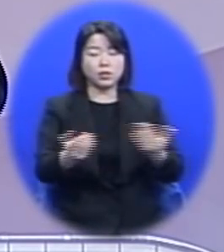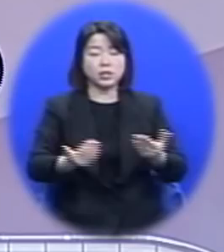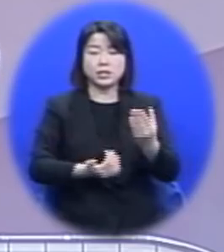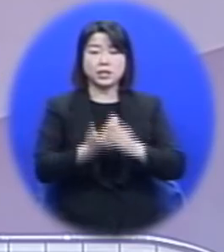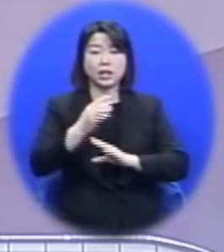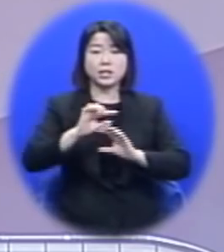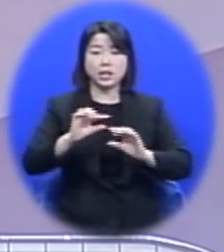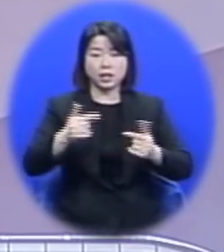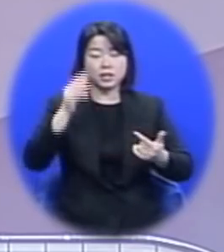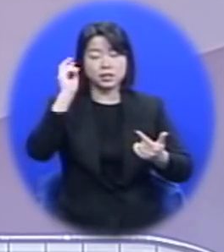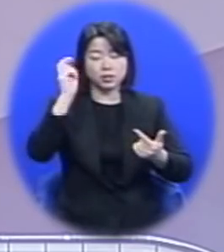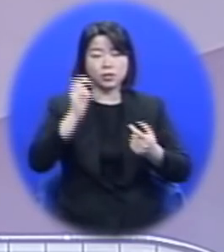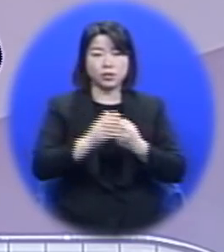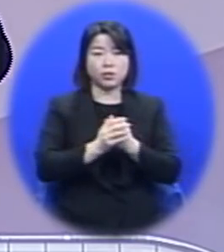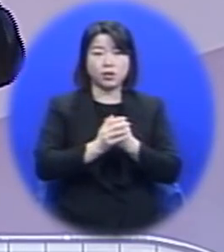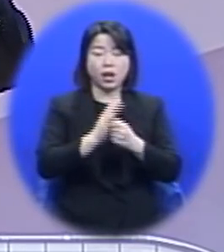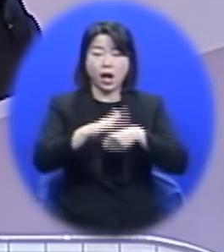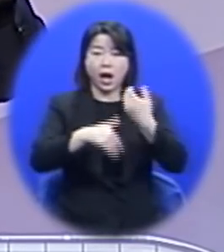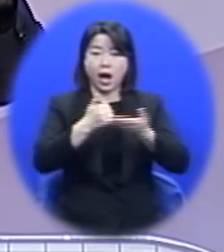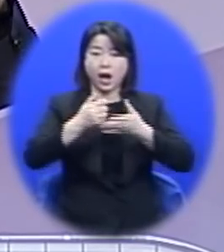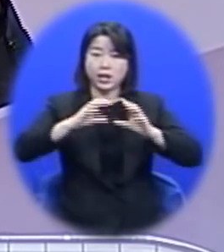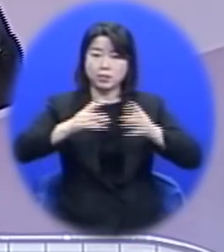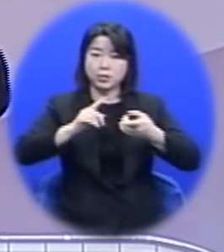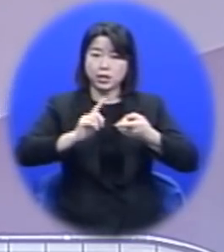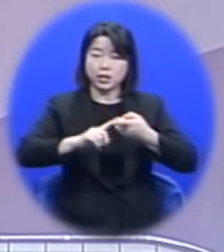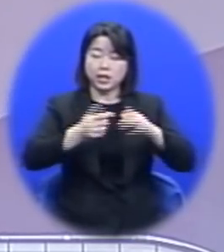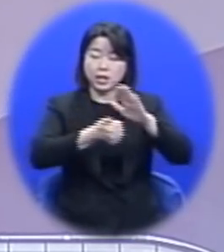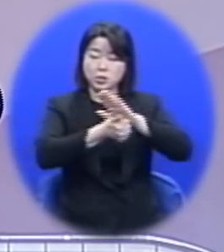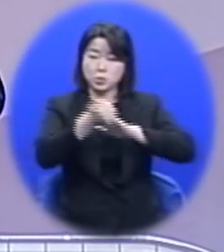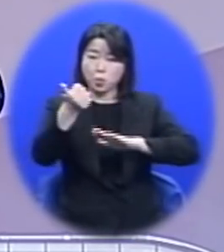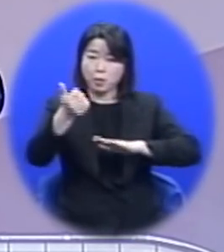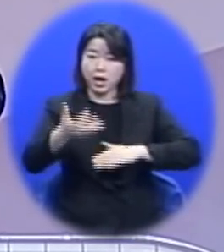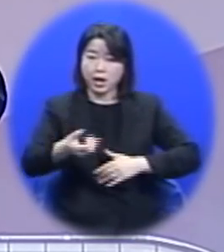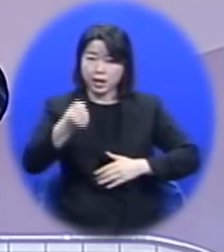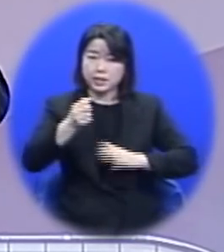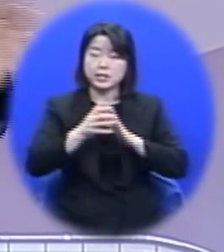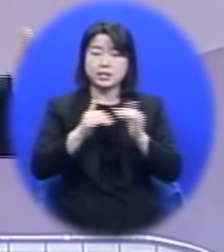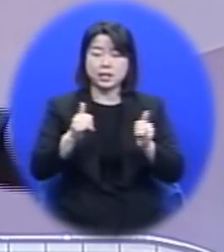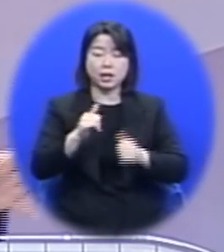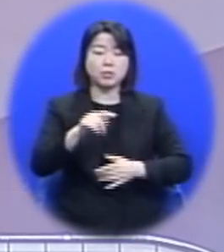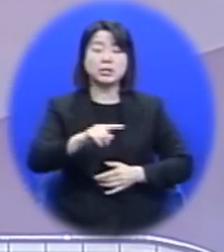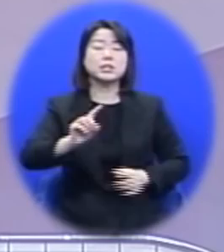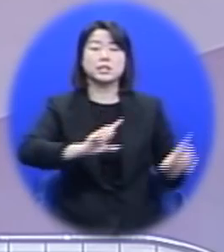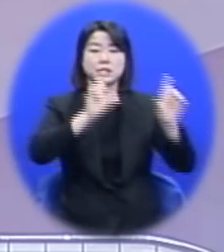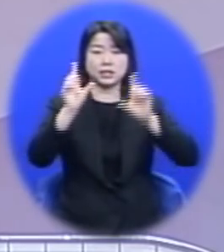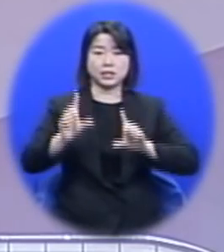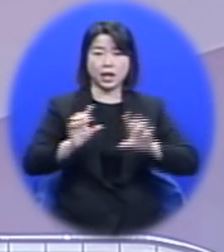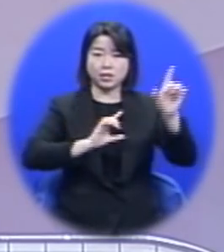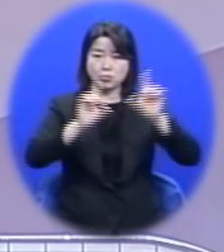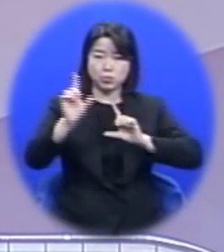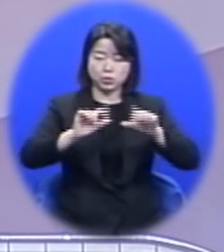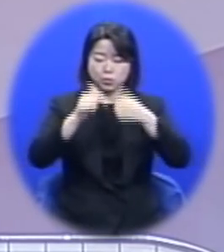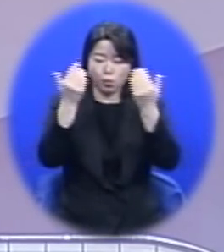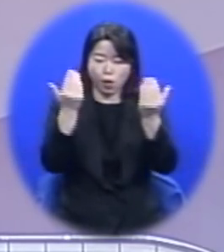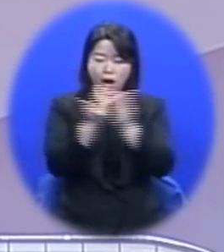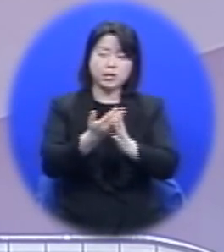여러분, 하나님의 나라에 대한 소망이 있는 사람은 사는 삶이 완전히 달라지게 됩니다.